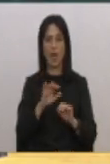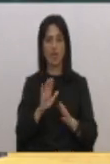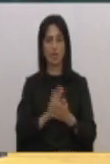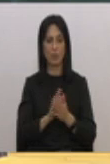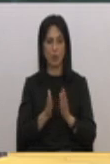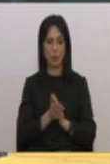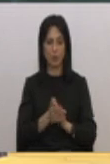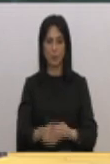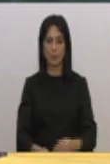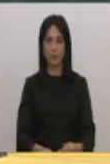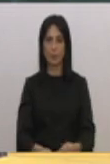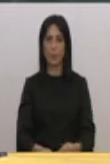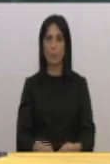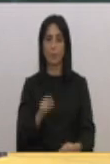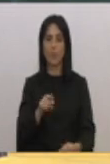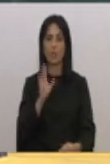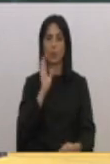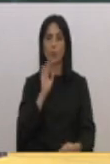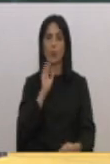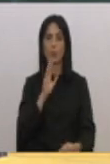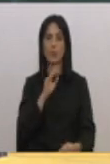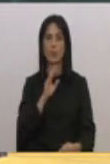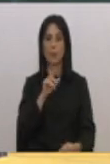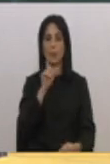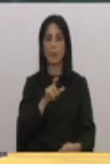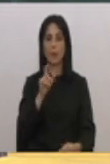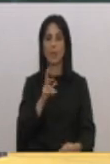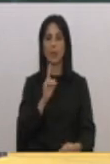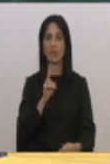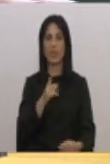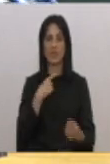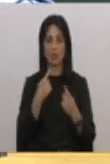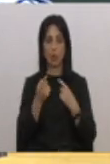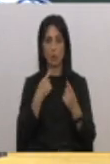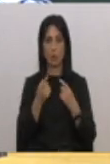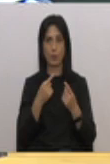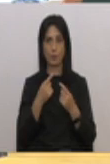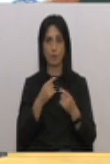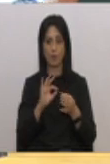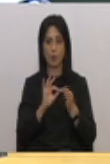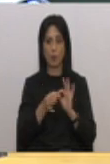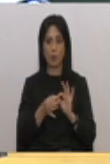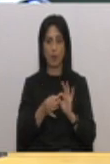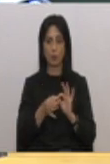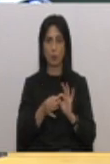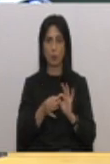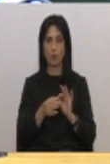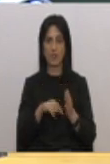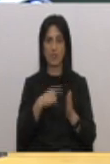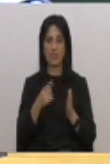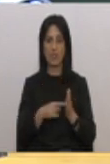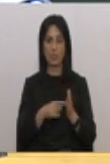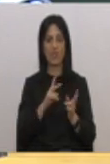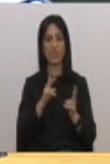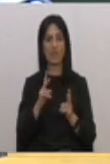და ასე შემდგომ. Მაშინ როდესაც ადამიანები, რომლებიც საუბრობენ კონკრეტულ საკითხებზე, რომ